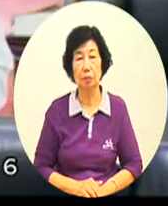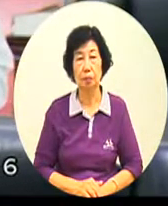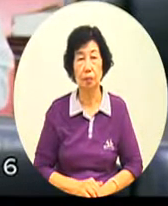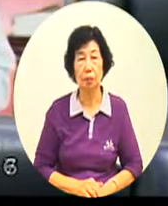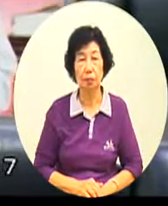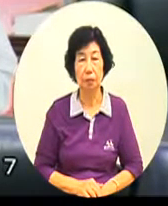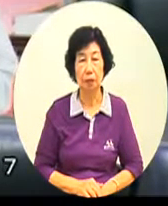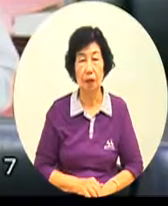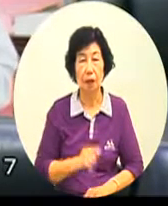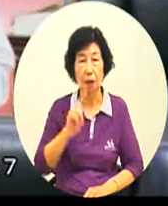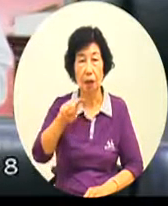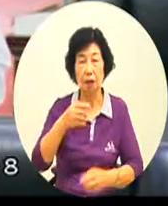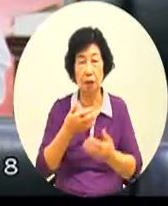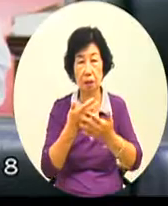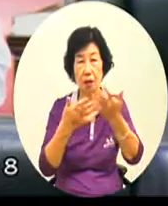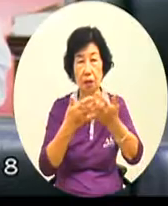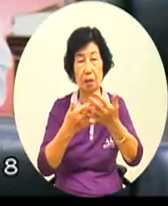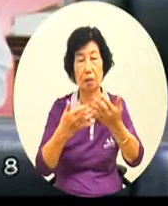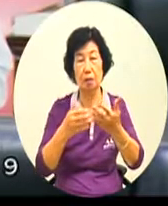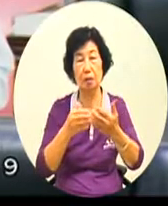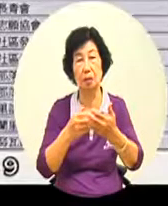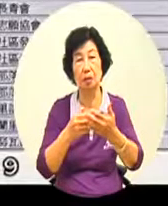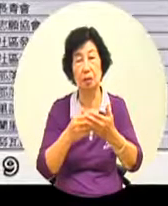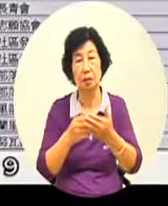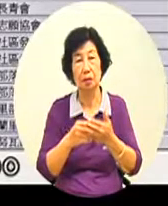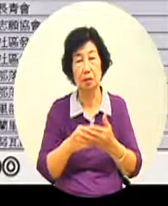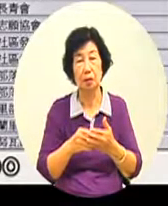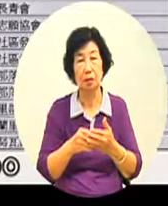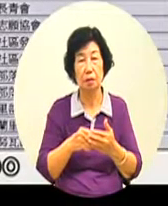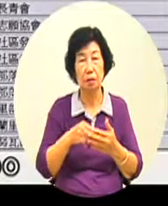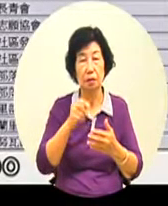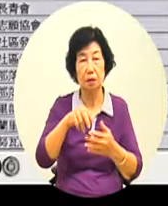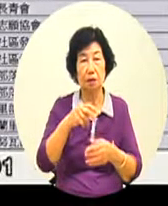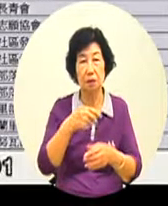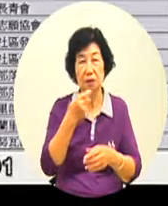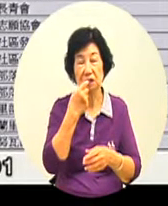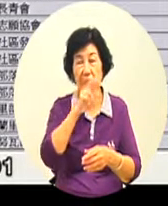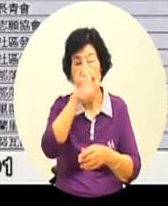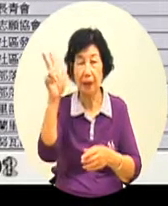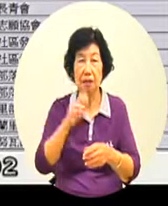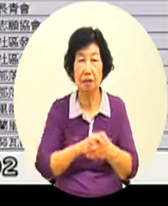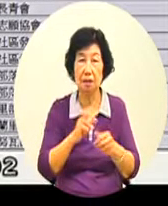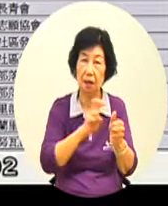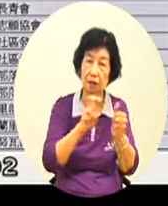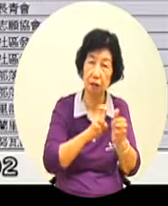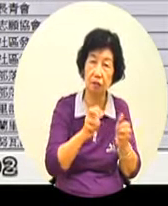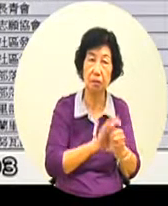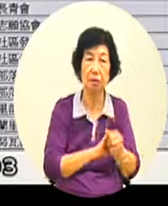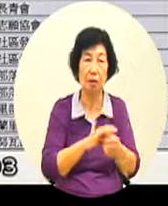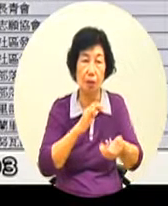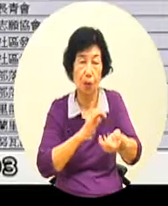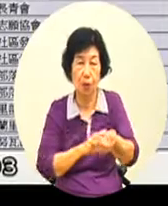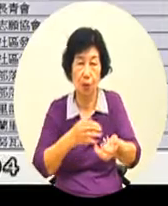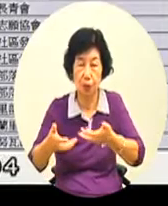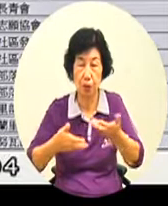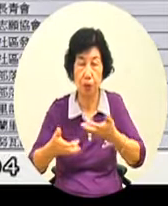就可以看出来、这个日照的一个部分、都比较有医疗照护的一个机